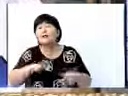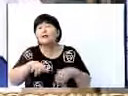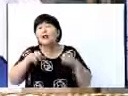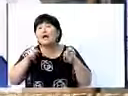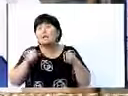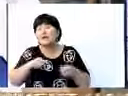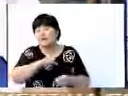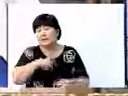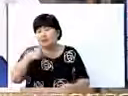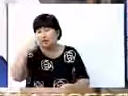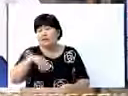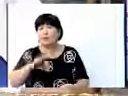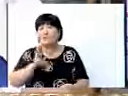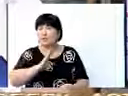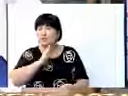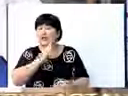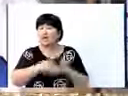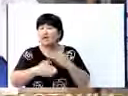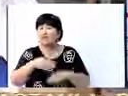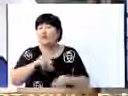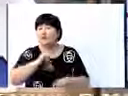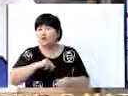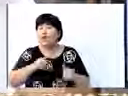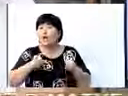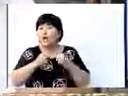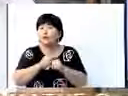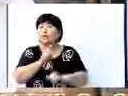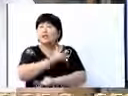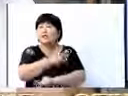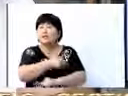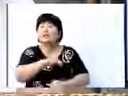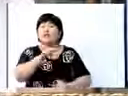безопасно для самой женщины с инвалидностью в сотрудничестве с медицинскими работниками.